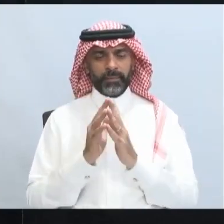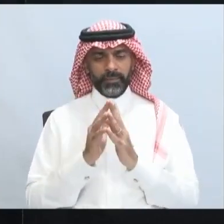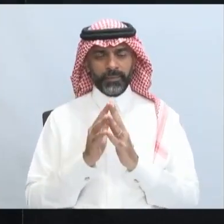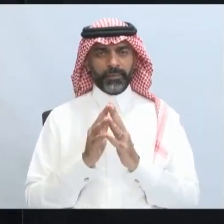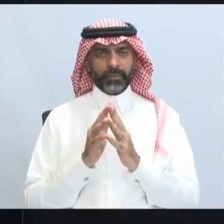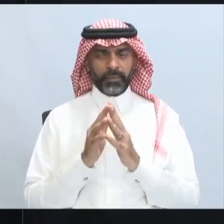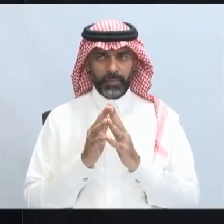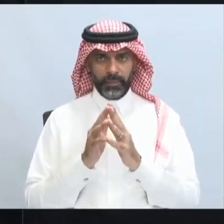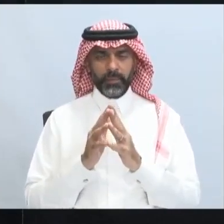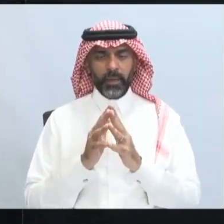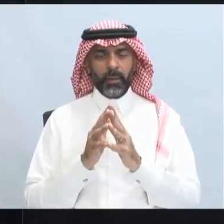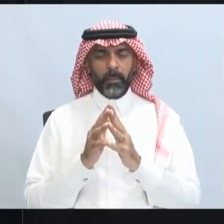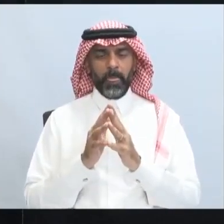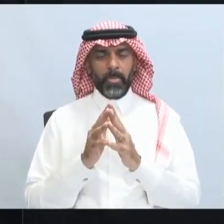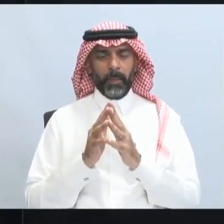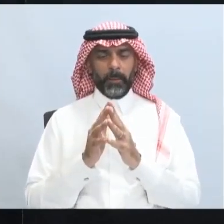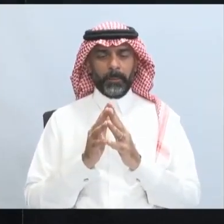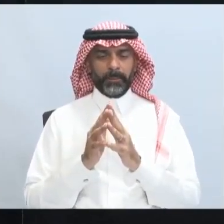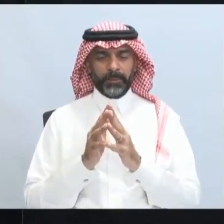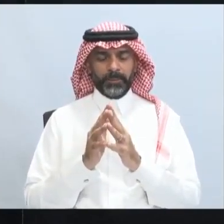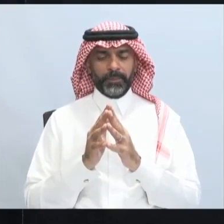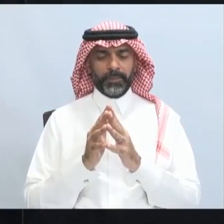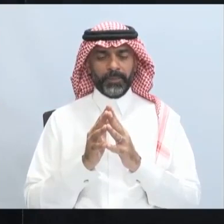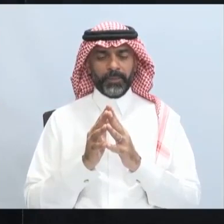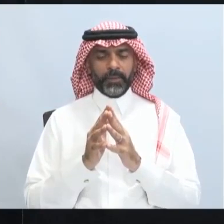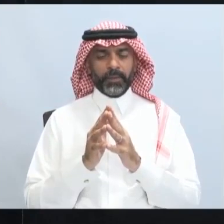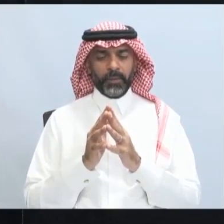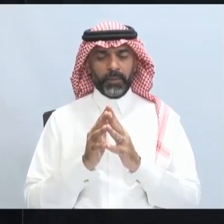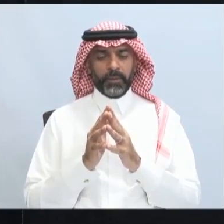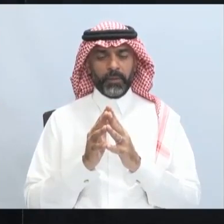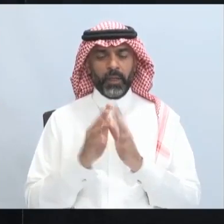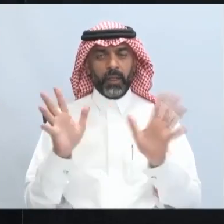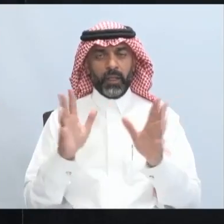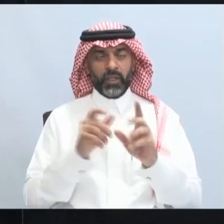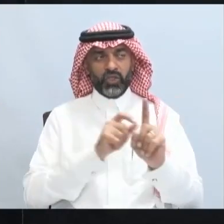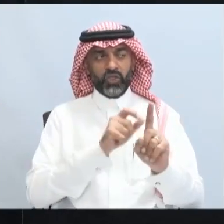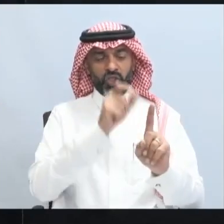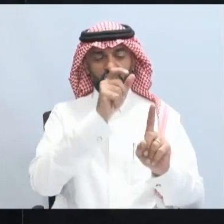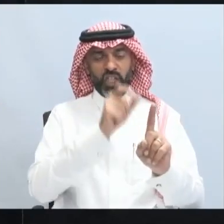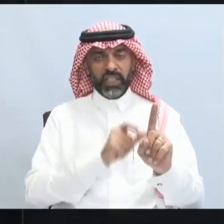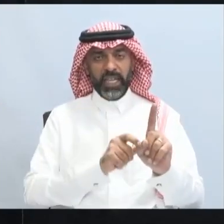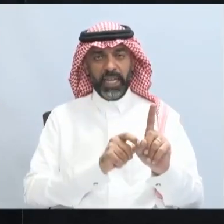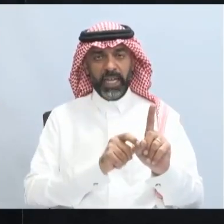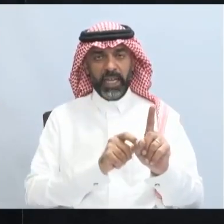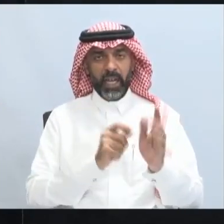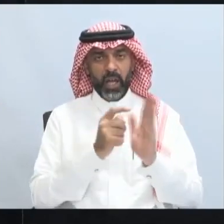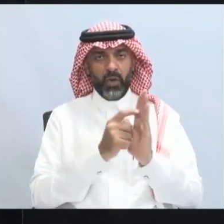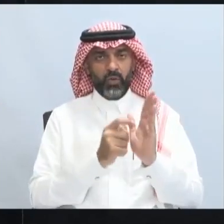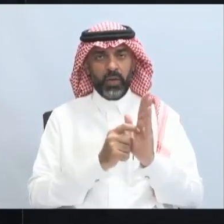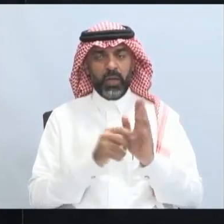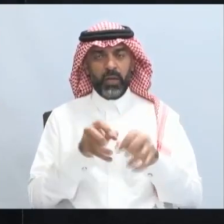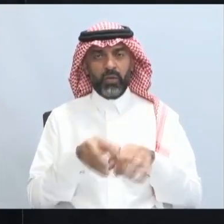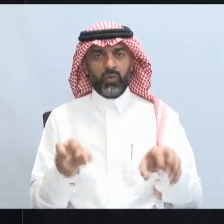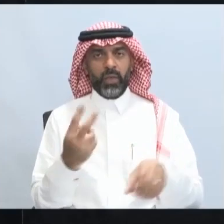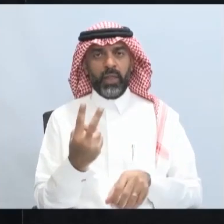الجانب ان نقول اننا تتمثل الشخصيه القانونيه في نوعين هما الشخص الطبيعي والشخص الاعتباري